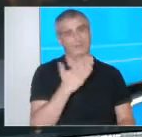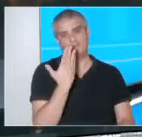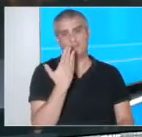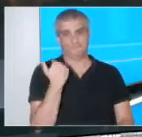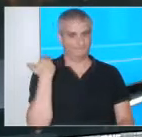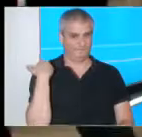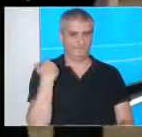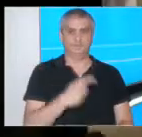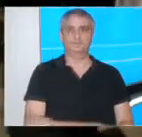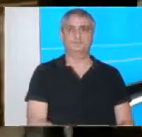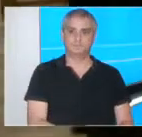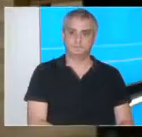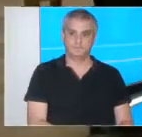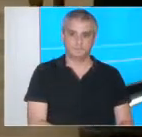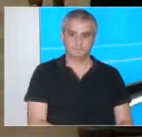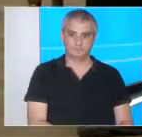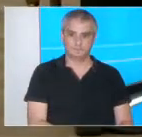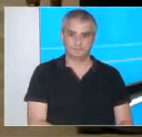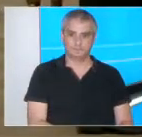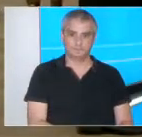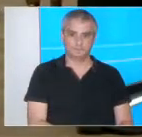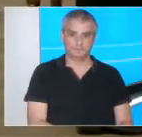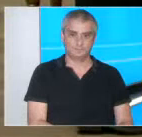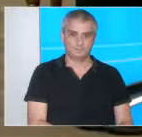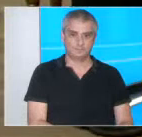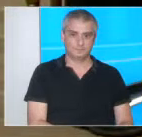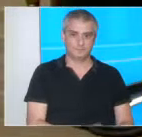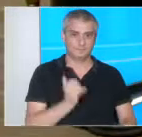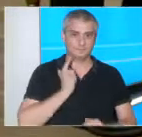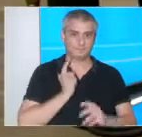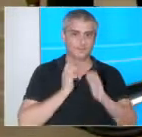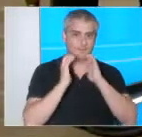גם על זה. בבקשה. אנחנו מחכים לתקשורת